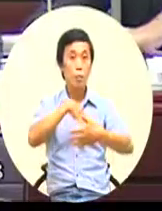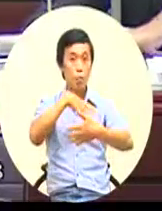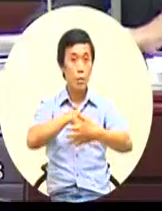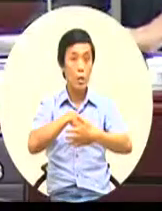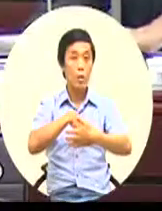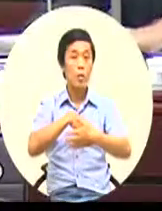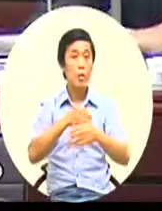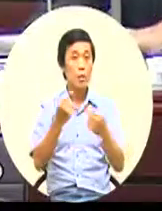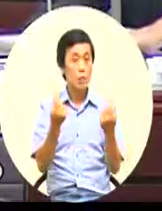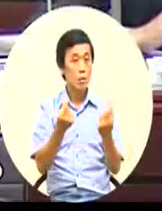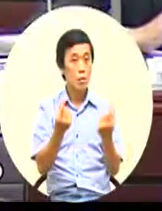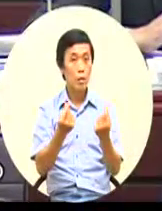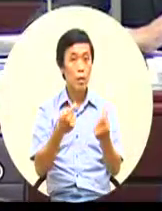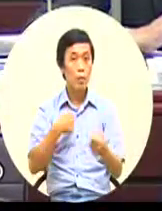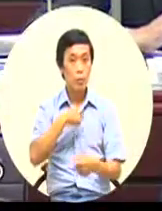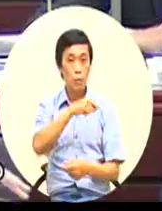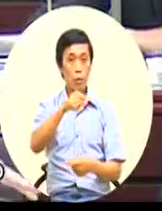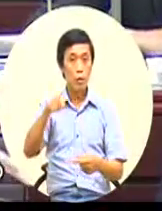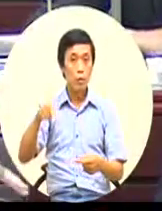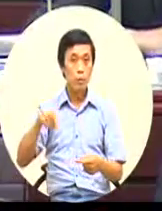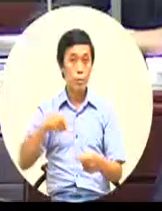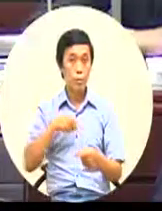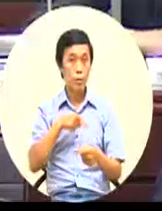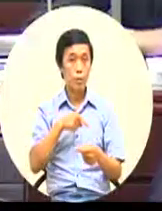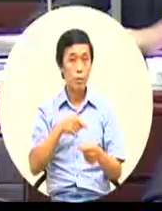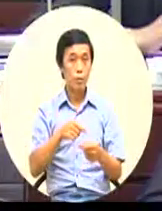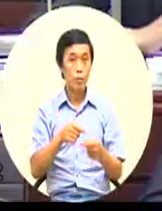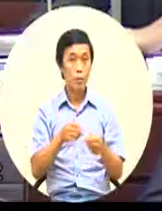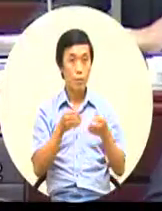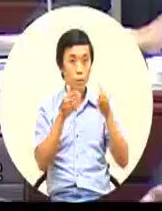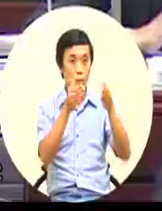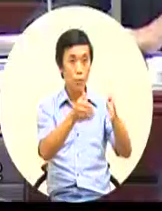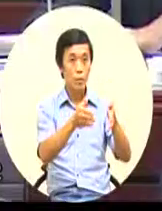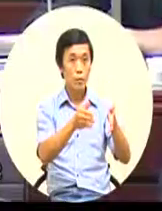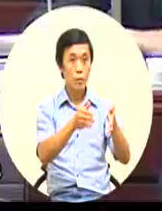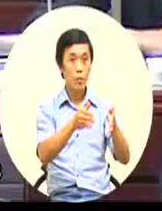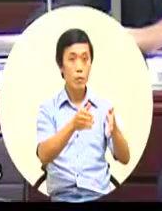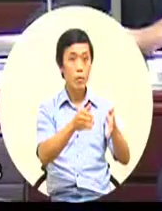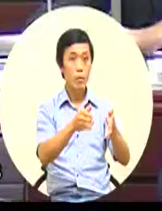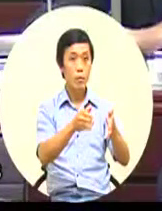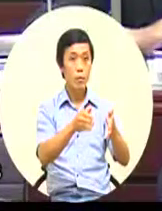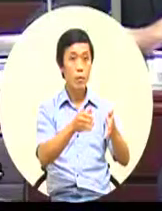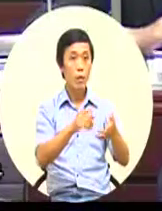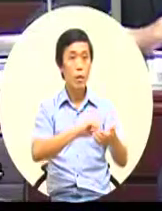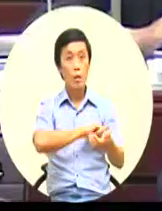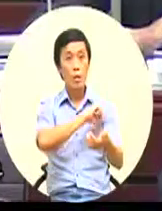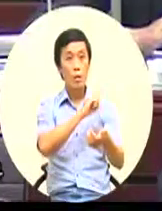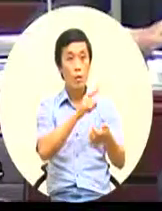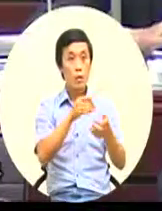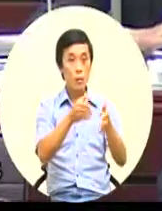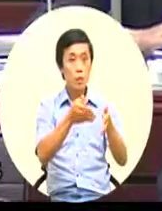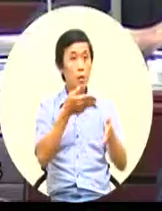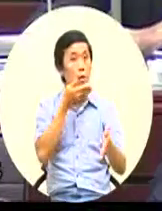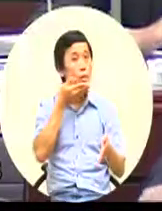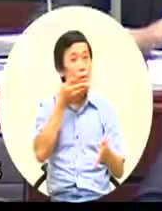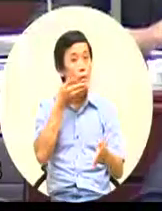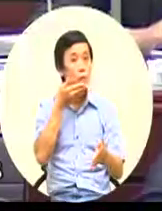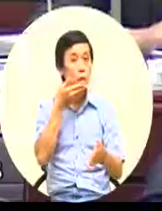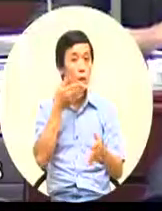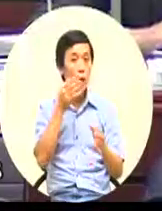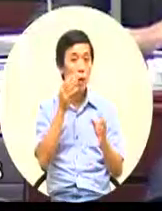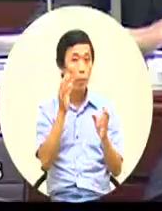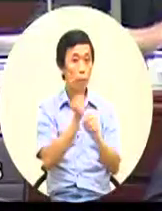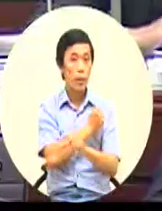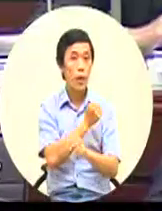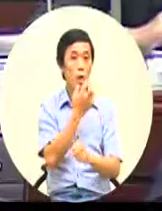跟所有的，包括整个一个利益受到损害的这些当